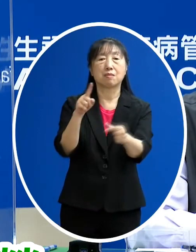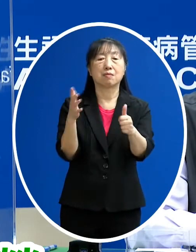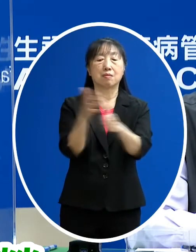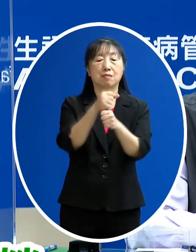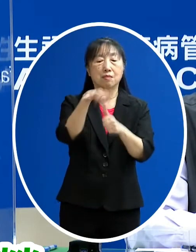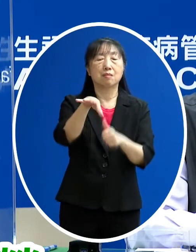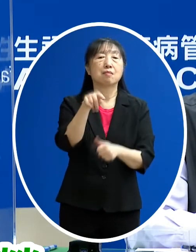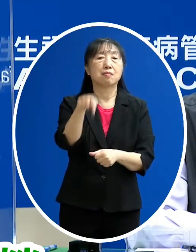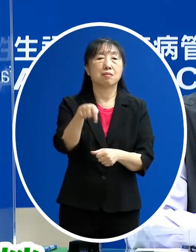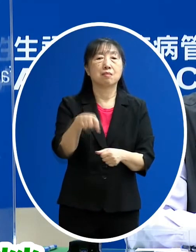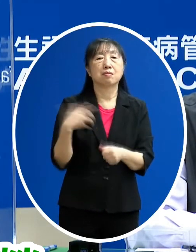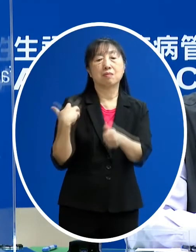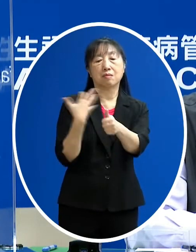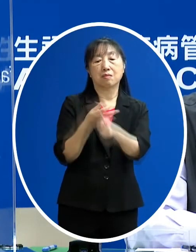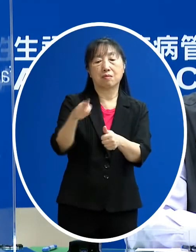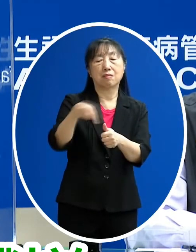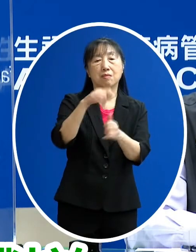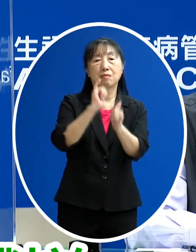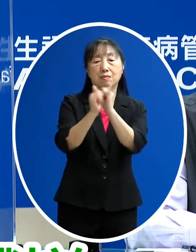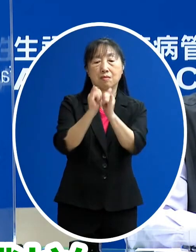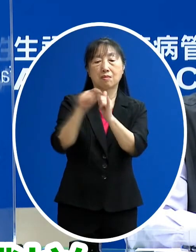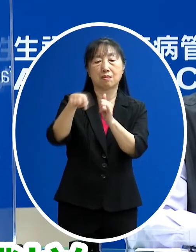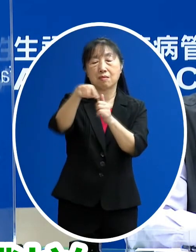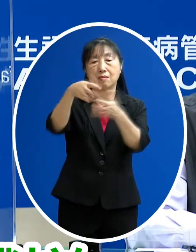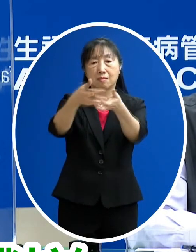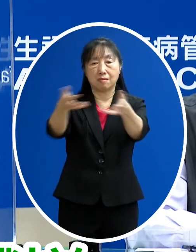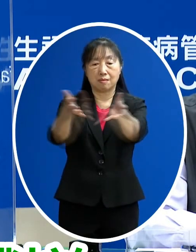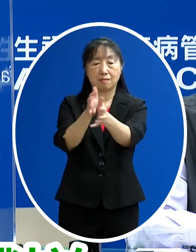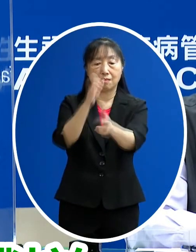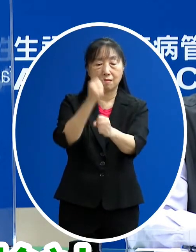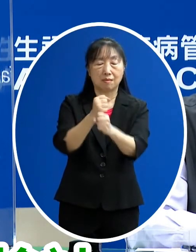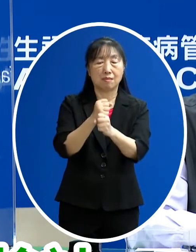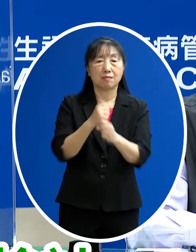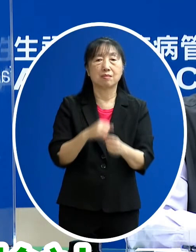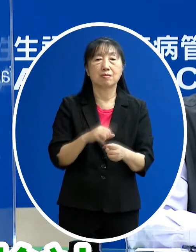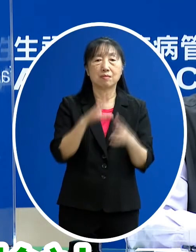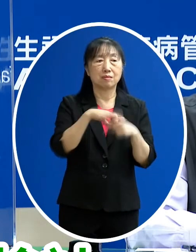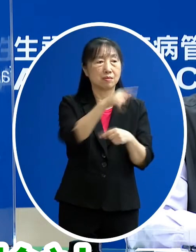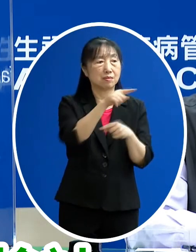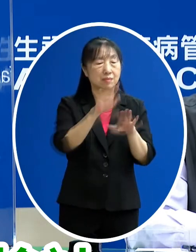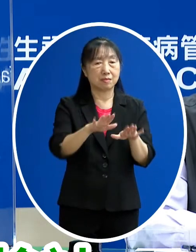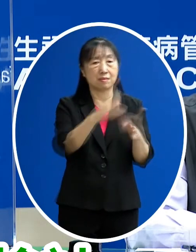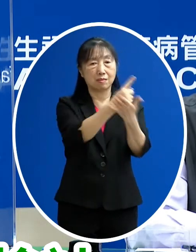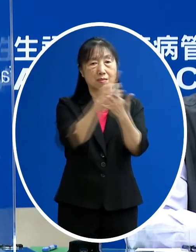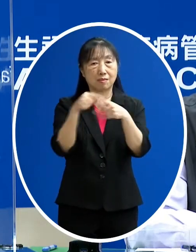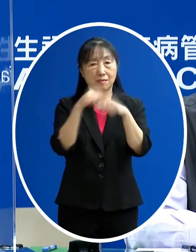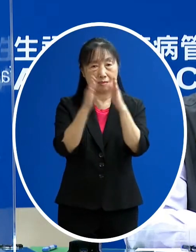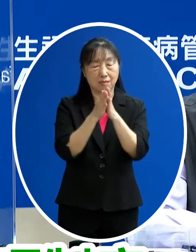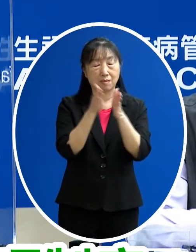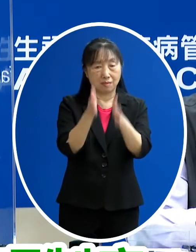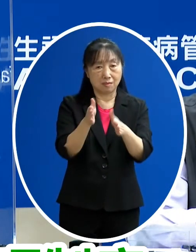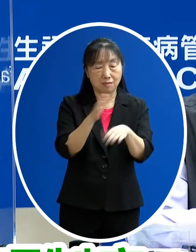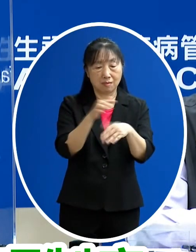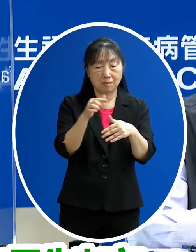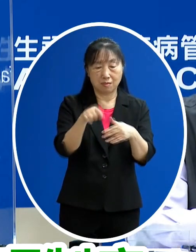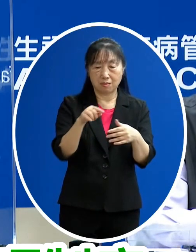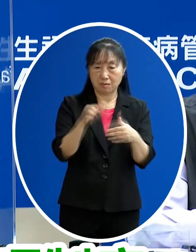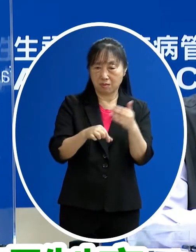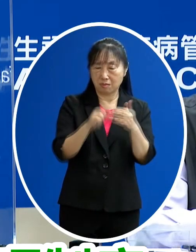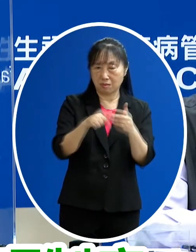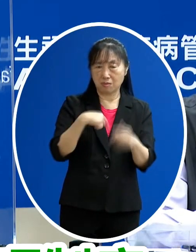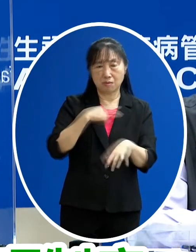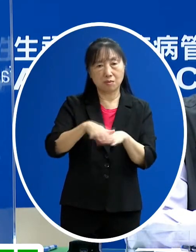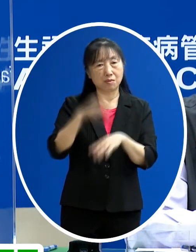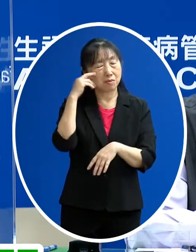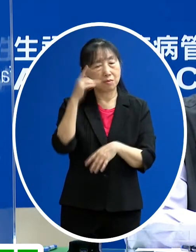那委托民间来经营。在这段时间当然大家对每一样的制度都会检讨，那我们也很乐于对